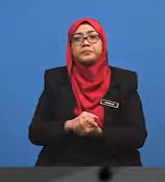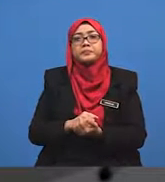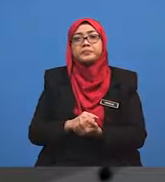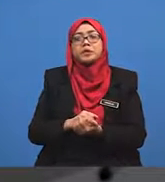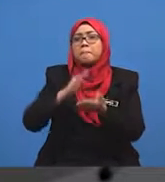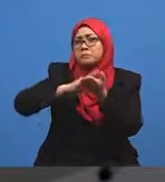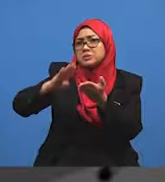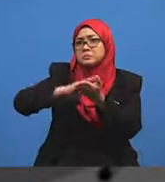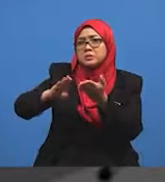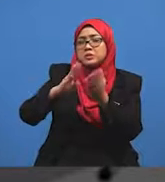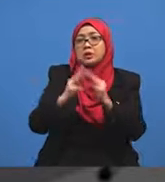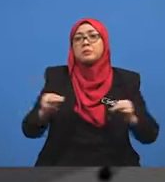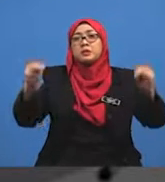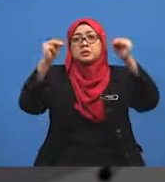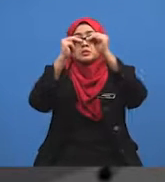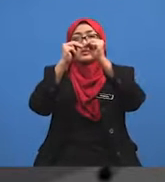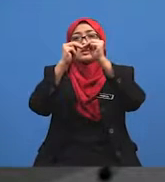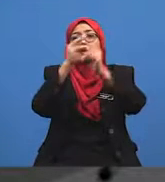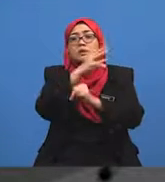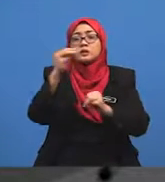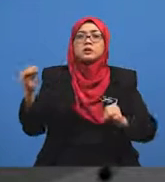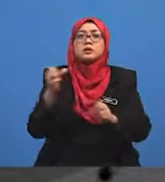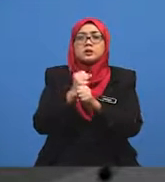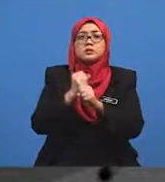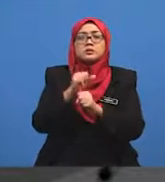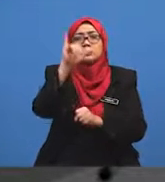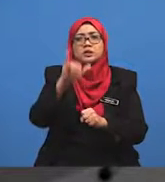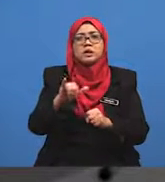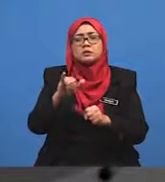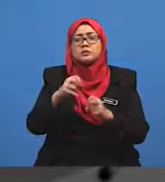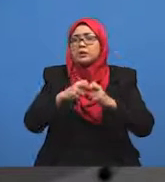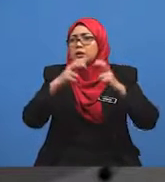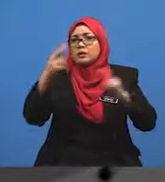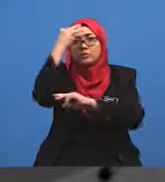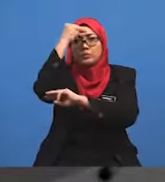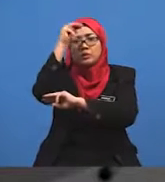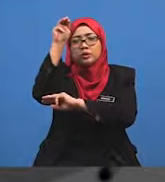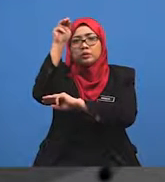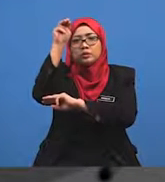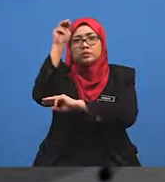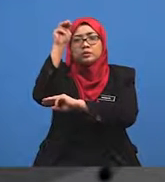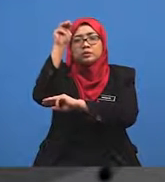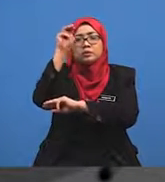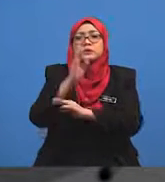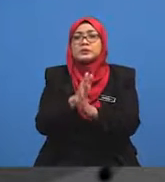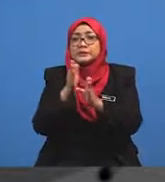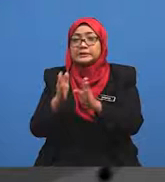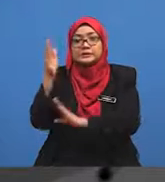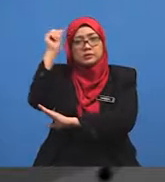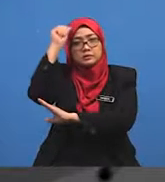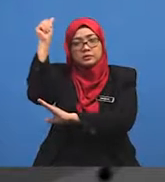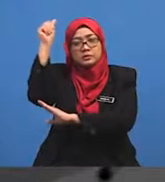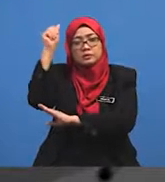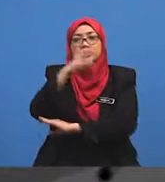paling bernilai di sisi Allah. Allah berkenan mendirikan rumah untuknya di syurga dan dia kini